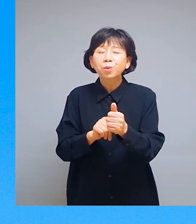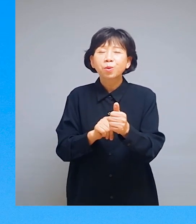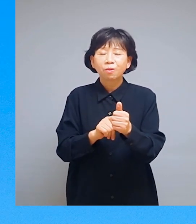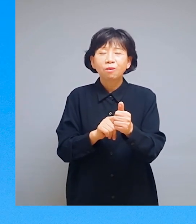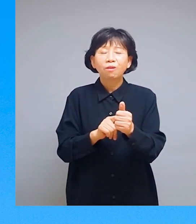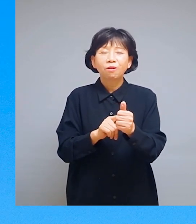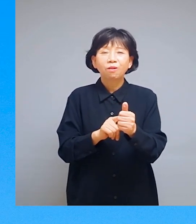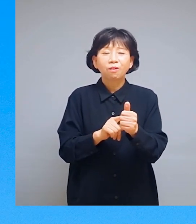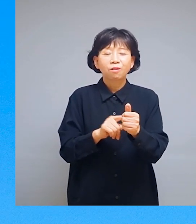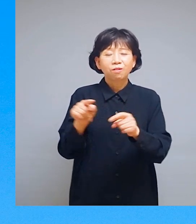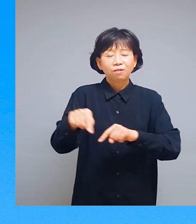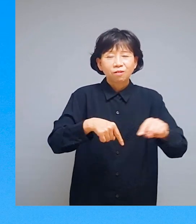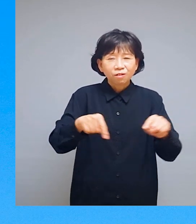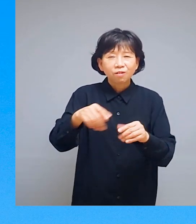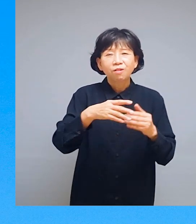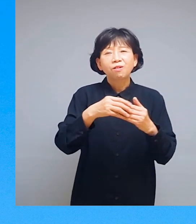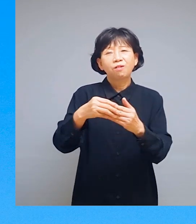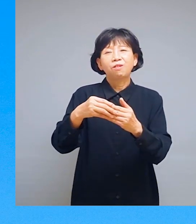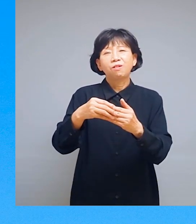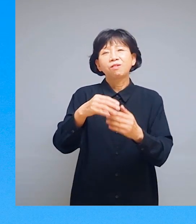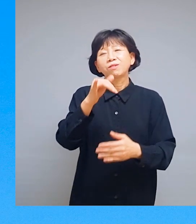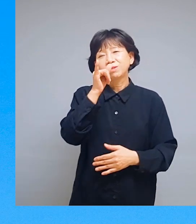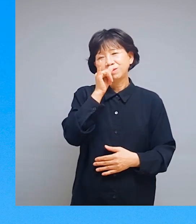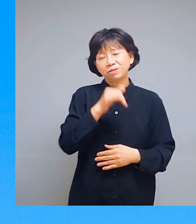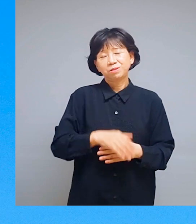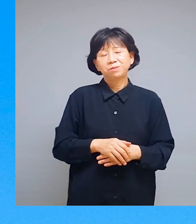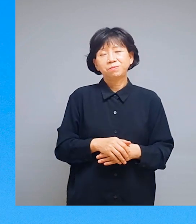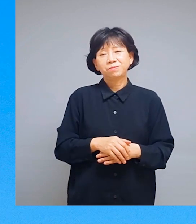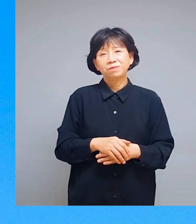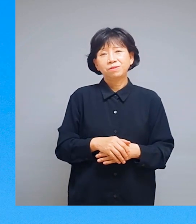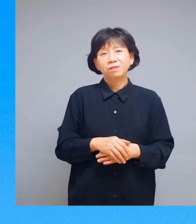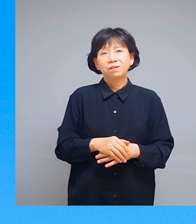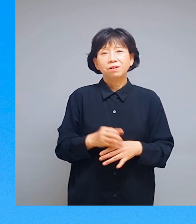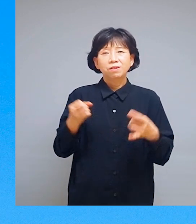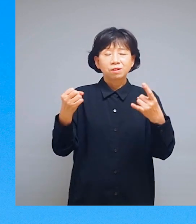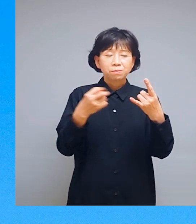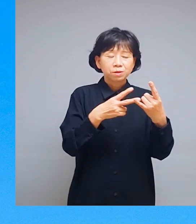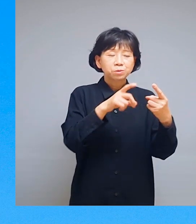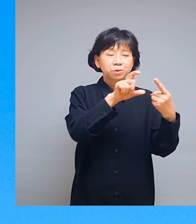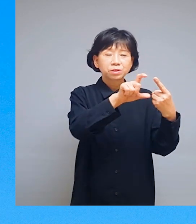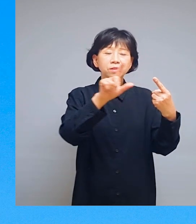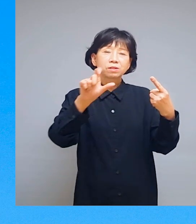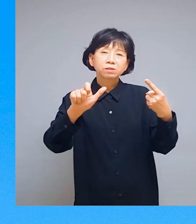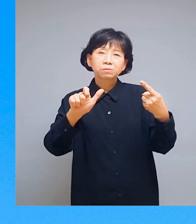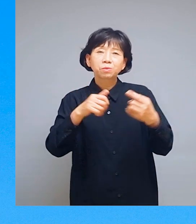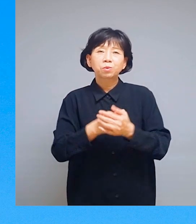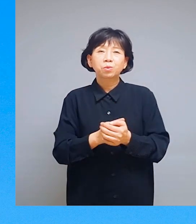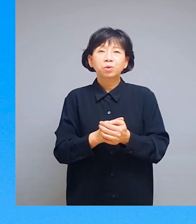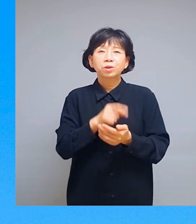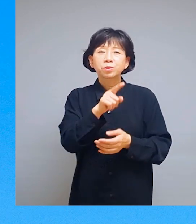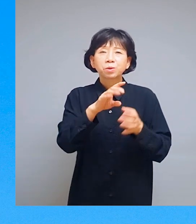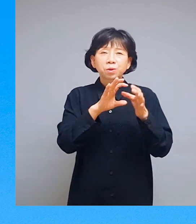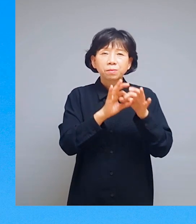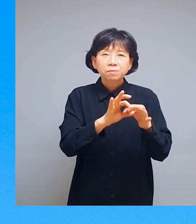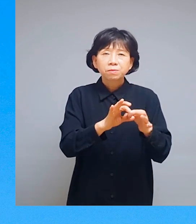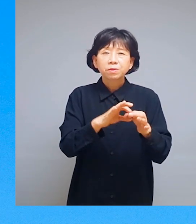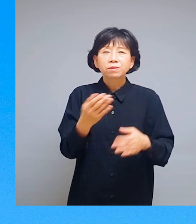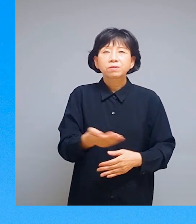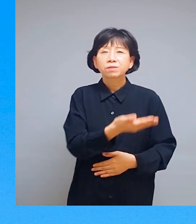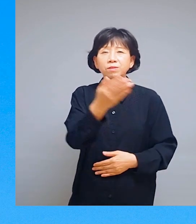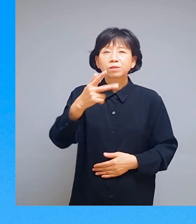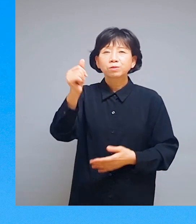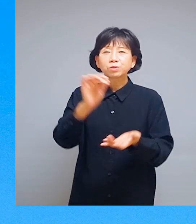교회를 돌보았습니다. 에베소서 1장 15절 말씀에 이로 말미암아 주 예수 안에서 너희